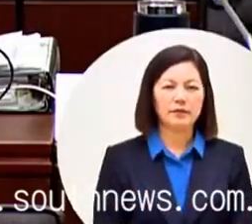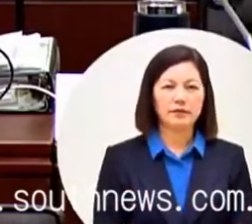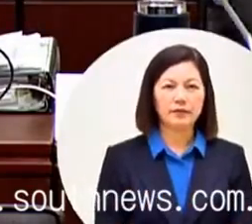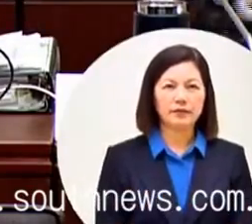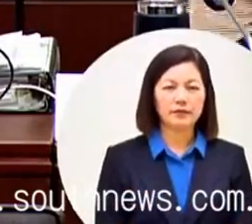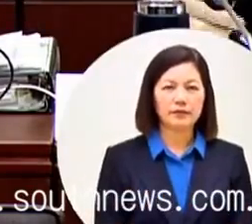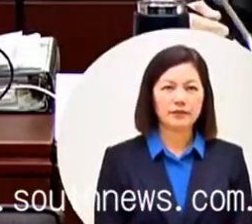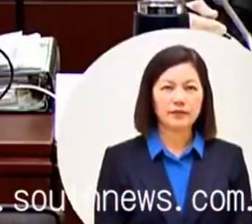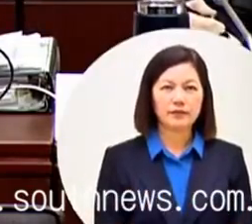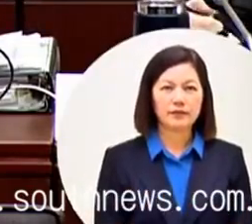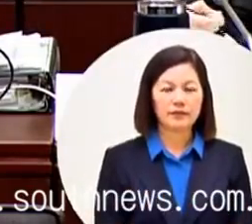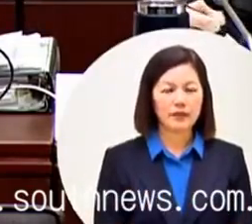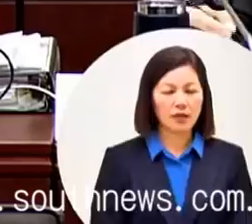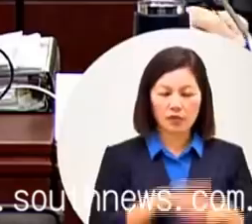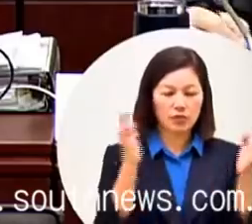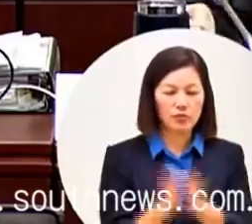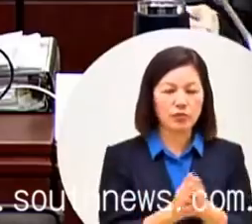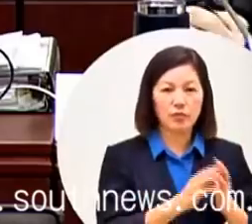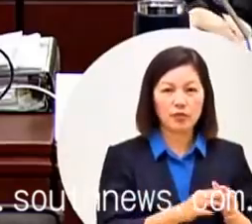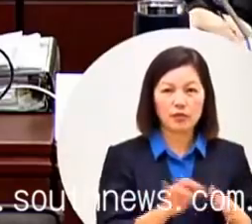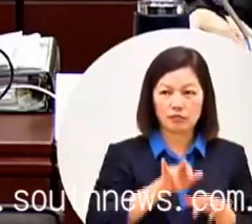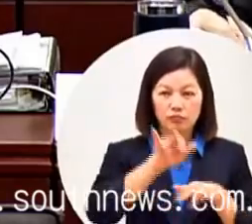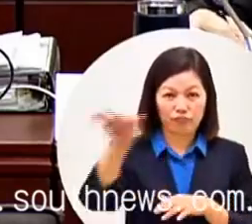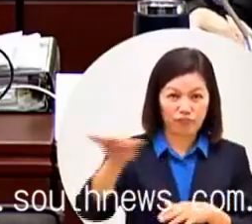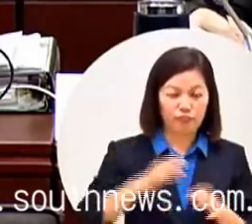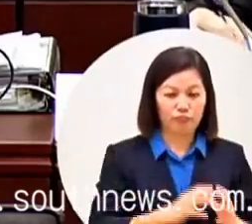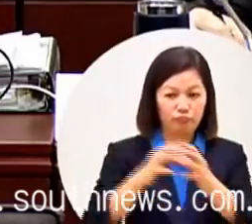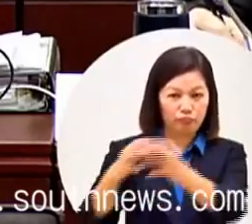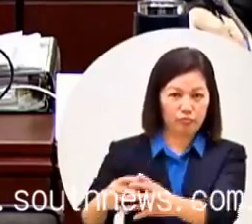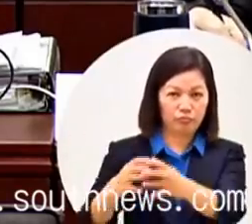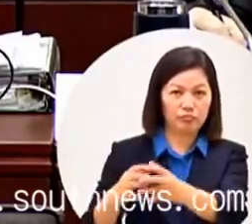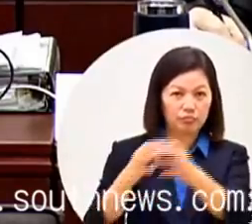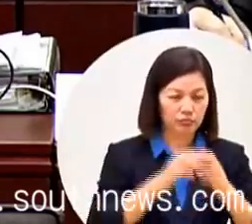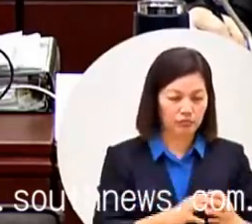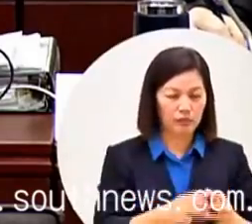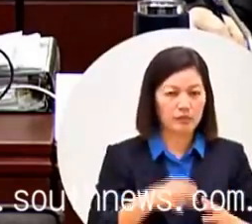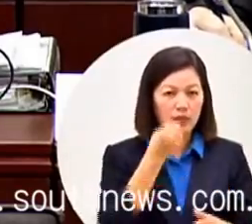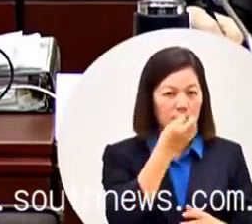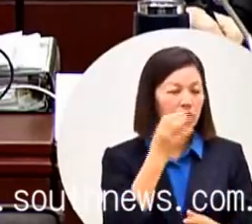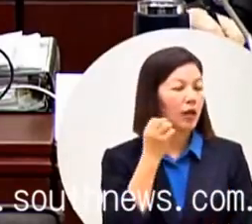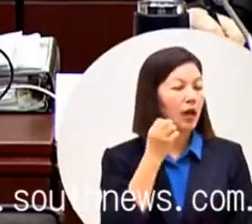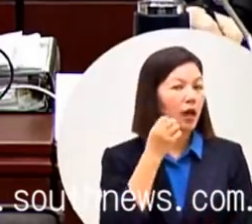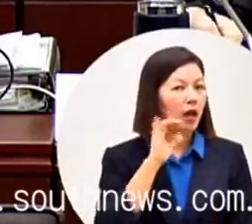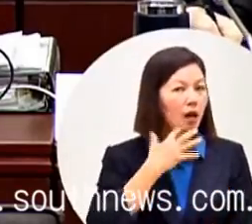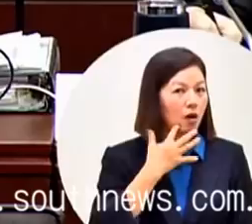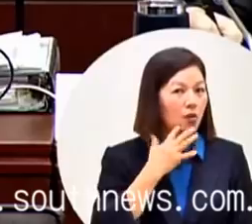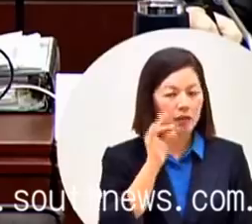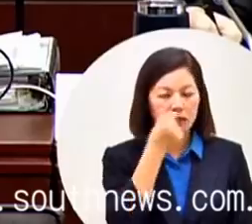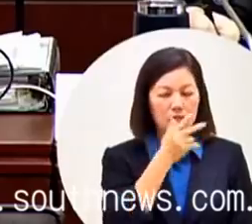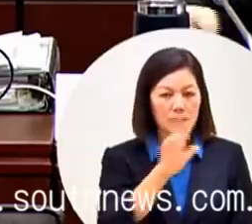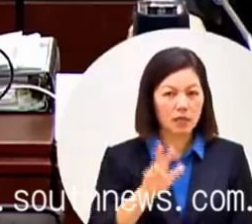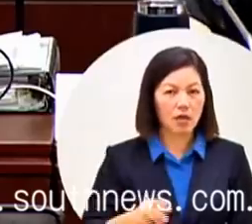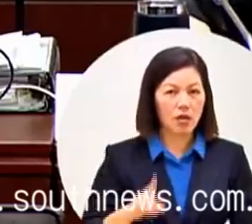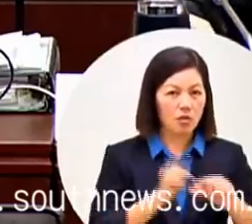那所有的团进团出，不管是香港、澳门的特首，以及中联办，